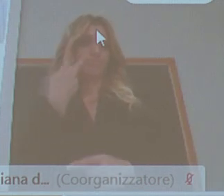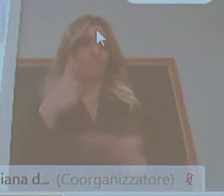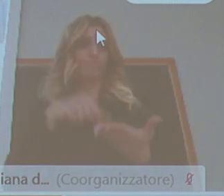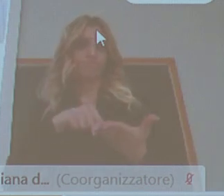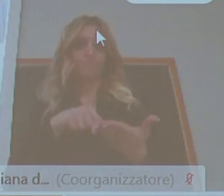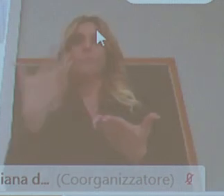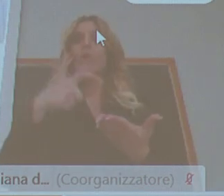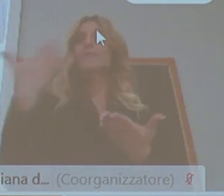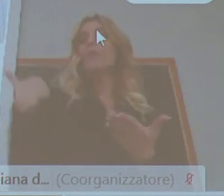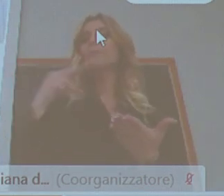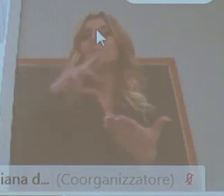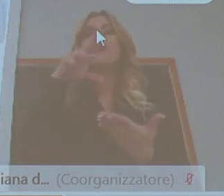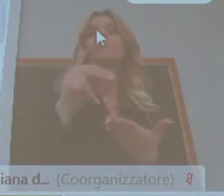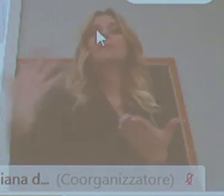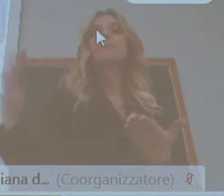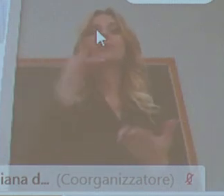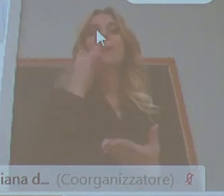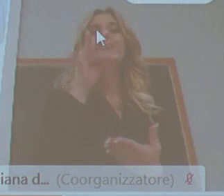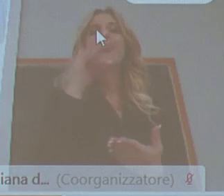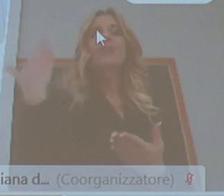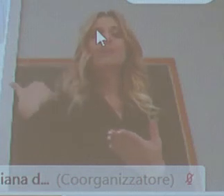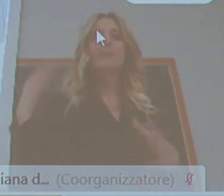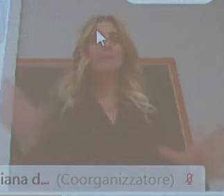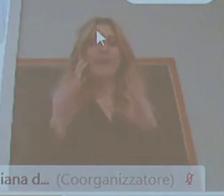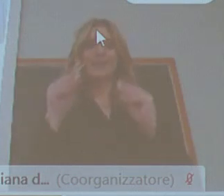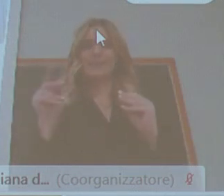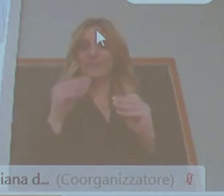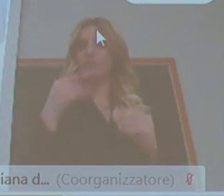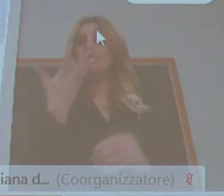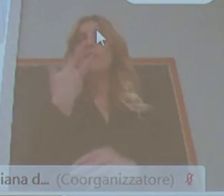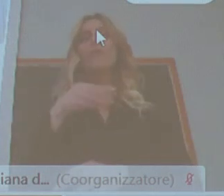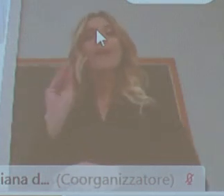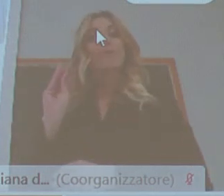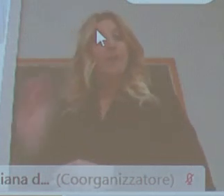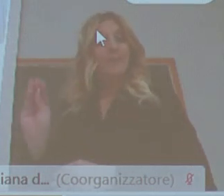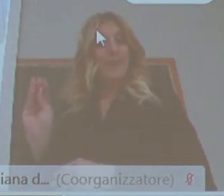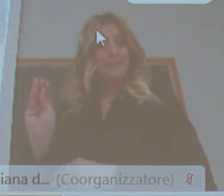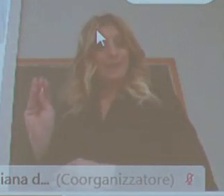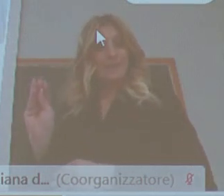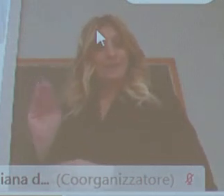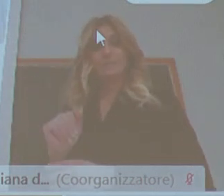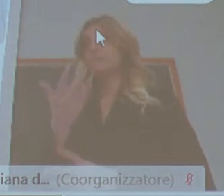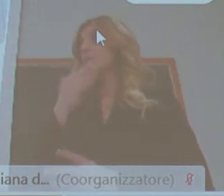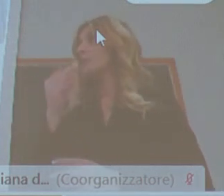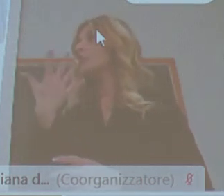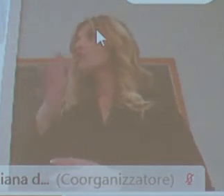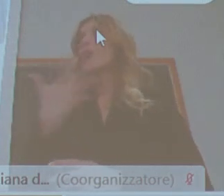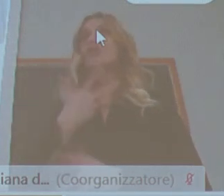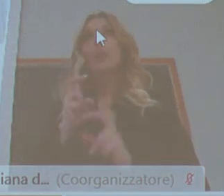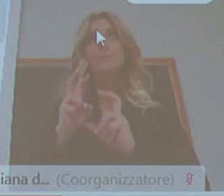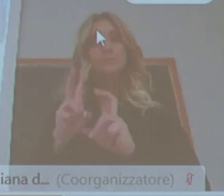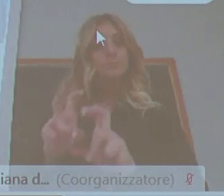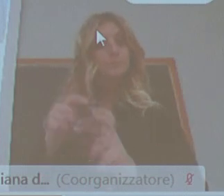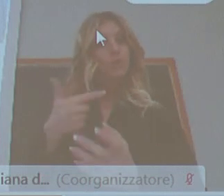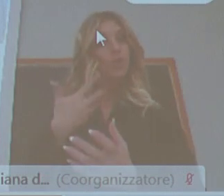aveva citato nella relazione introduttiva, volevo chiederle se c'è già un'analisi su questo